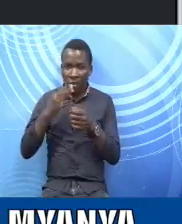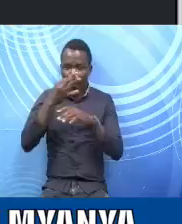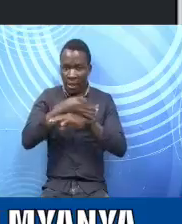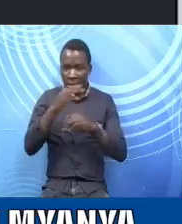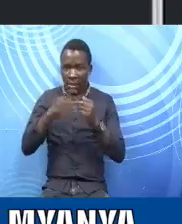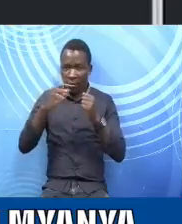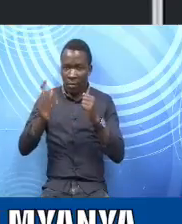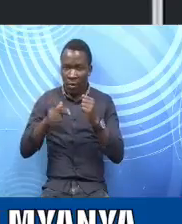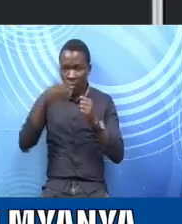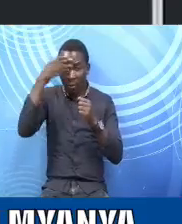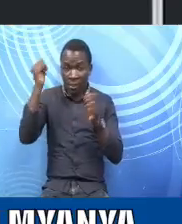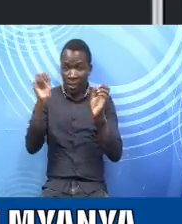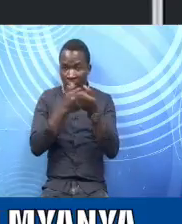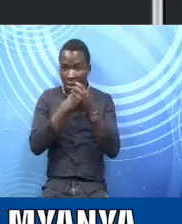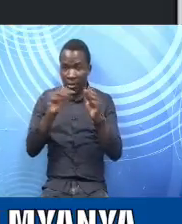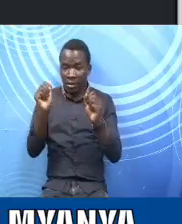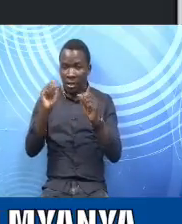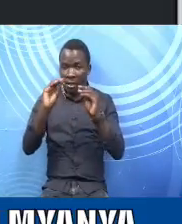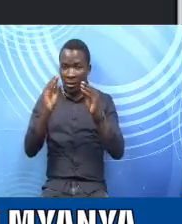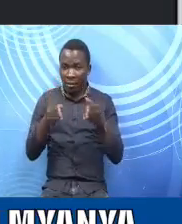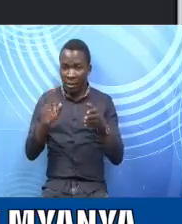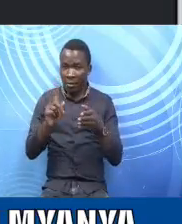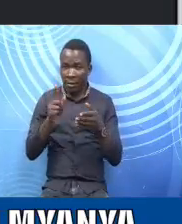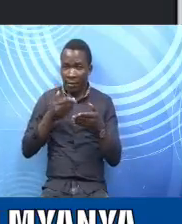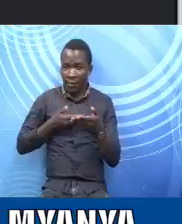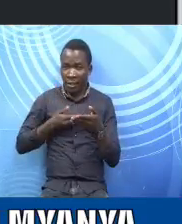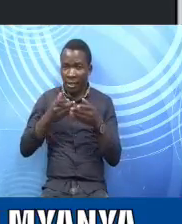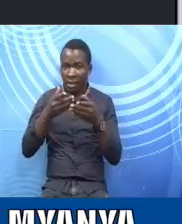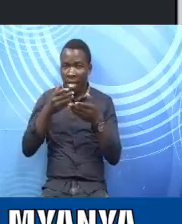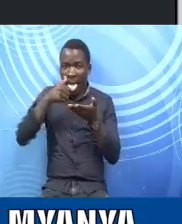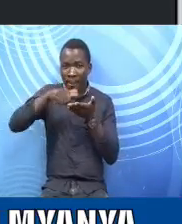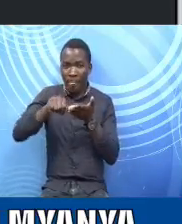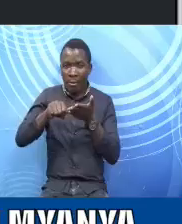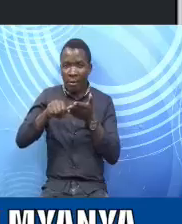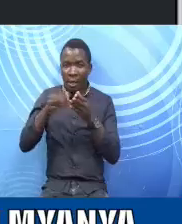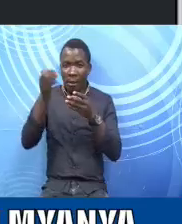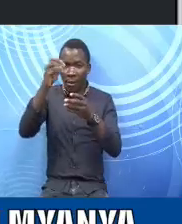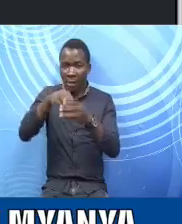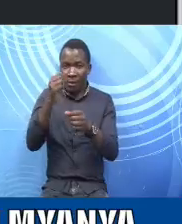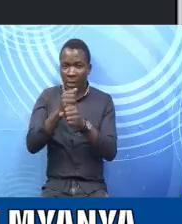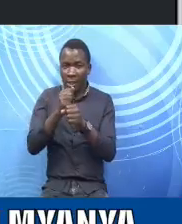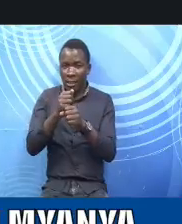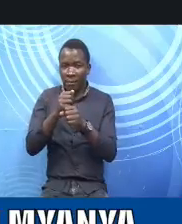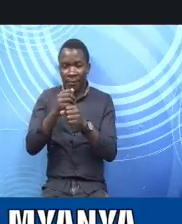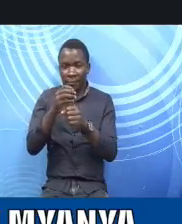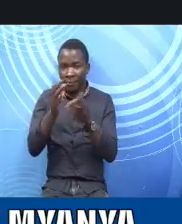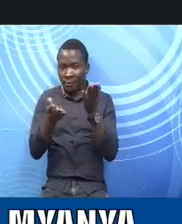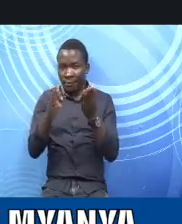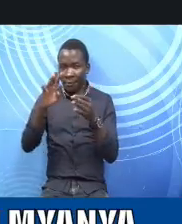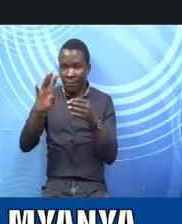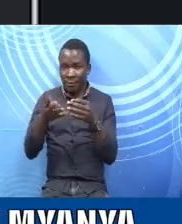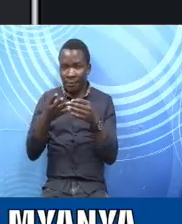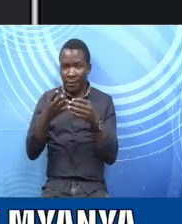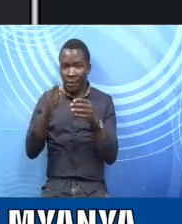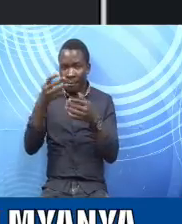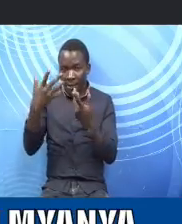badafite amabaruwa abashyira mu myanya bikagera ku 4,000, ibyo bijyanye muri cya tumazeho umwanya mu